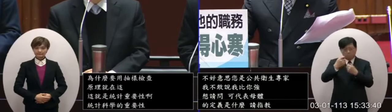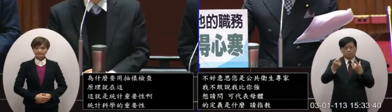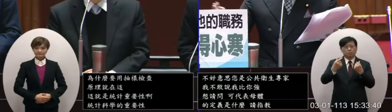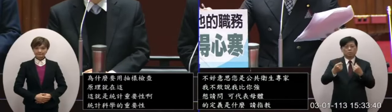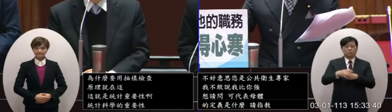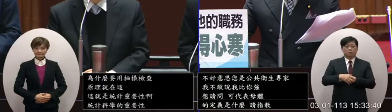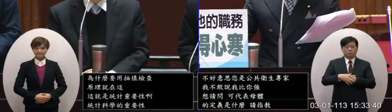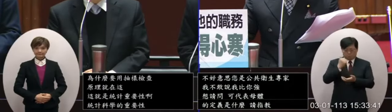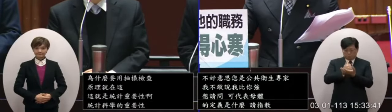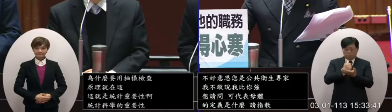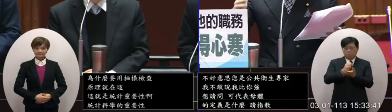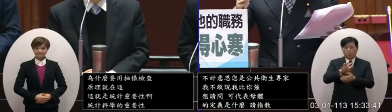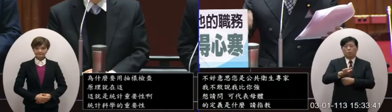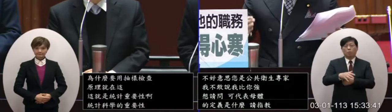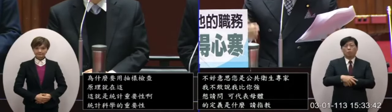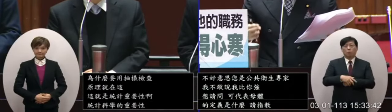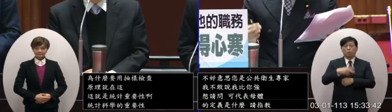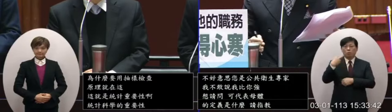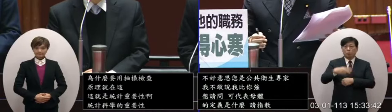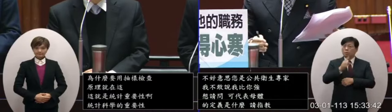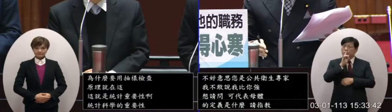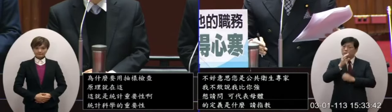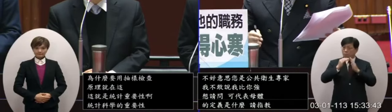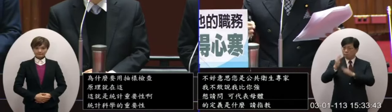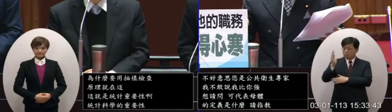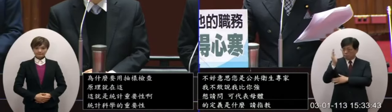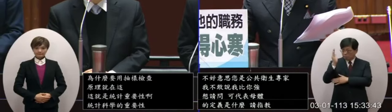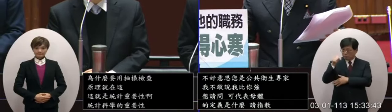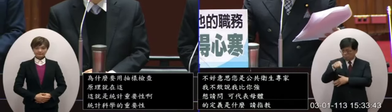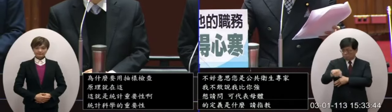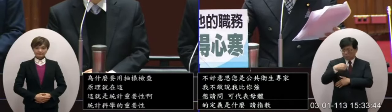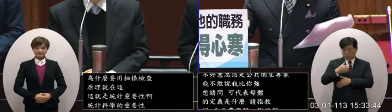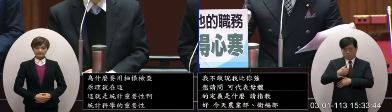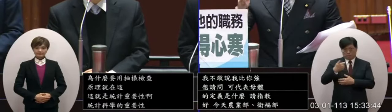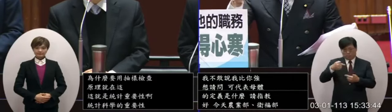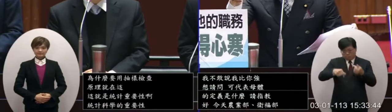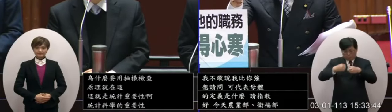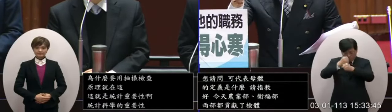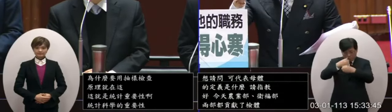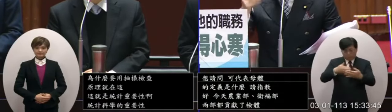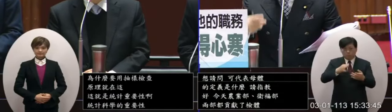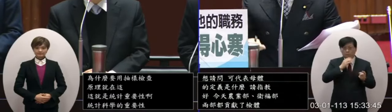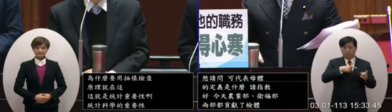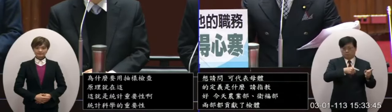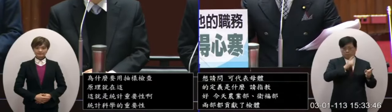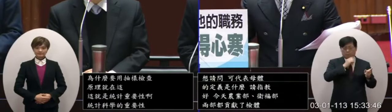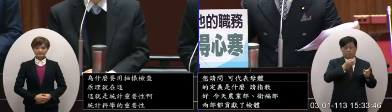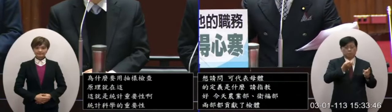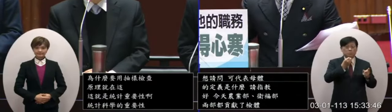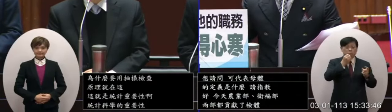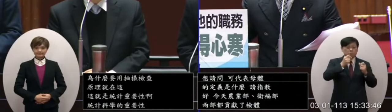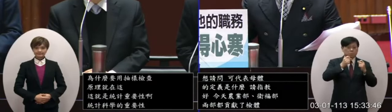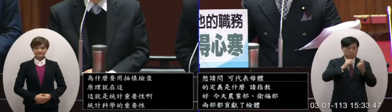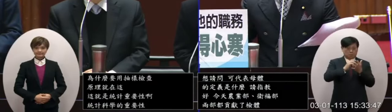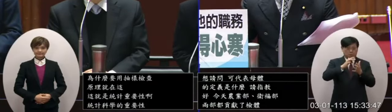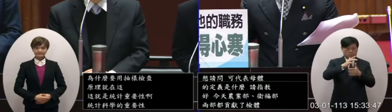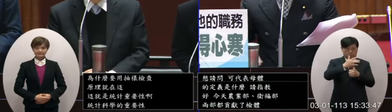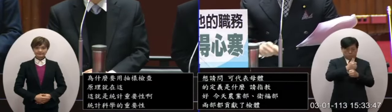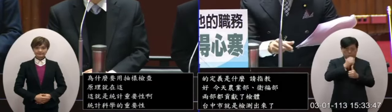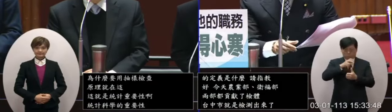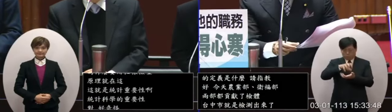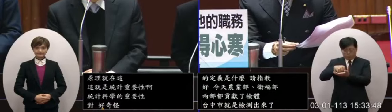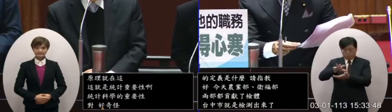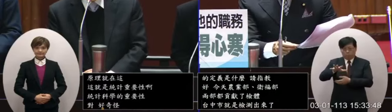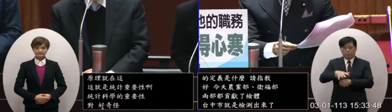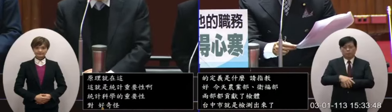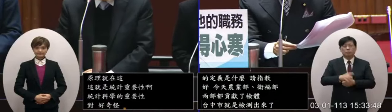那一批也有验出来，而且台中市政府的这个实验室也都是食药署认证的，卫福部长对吧？ 是